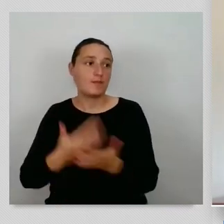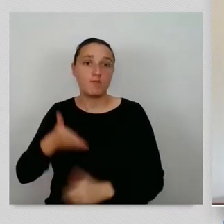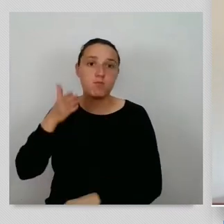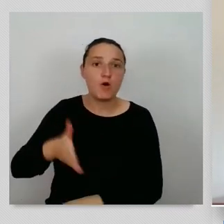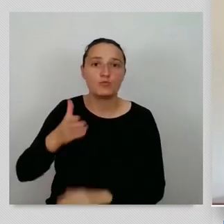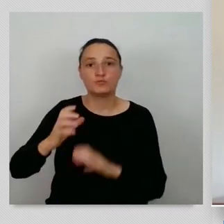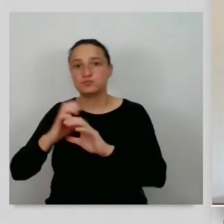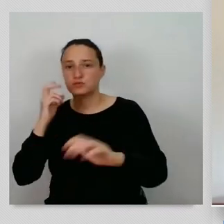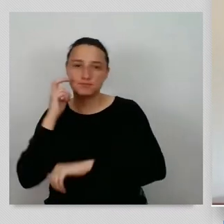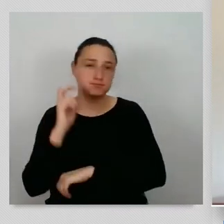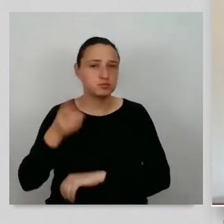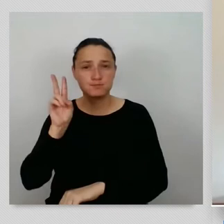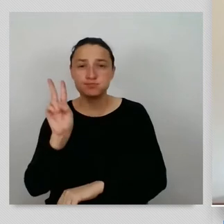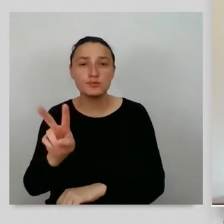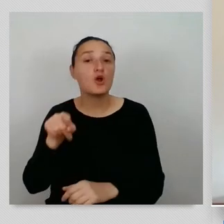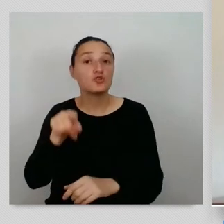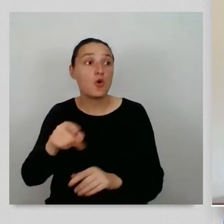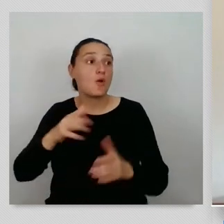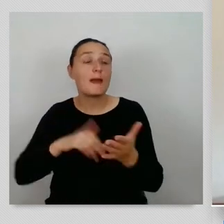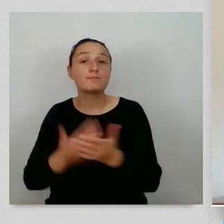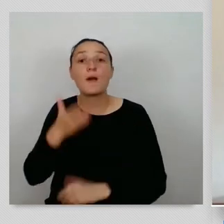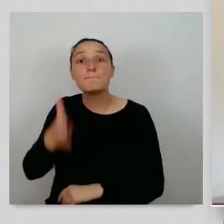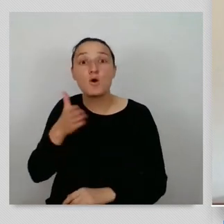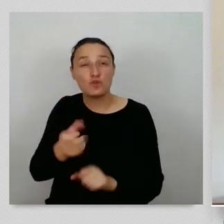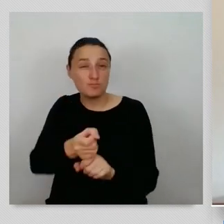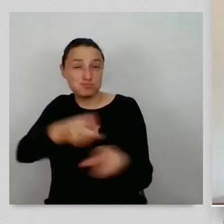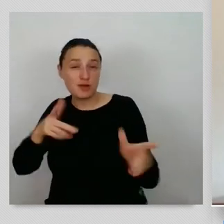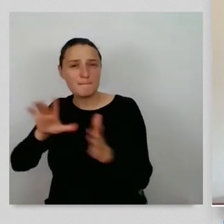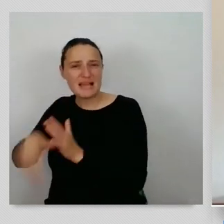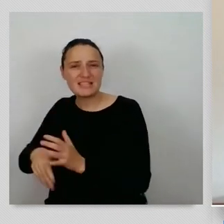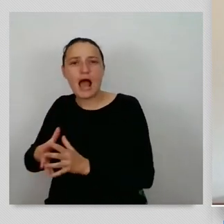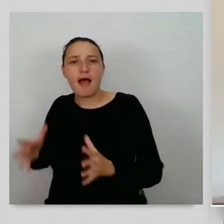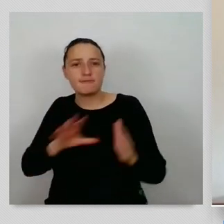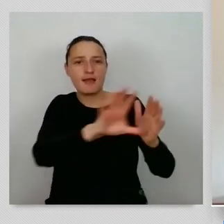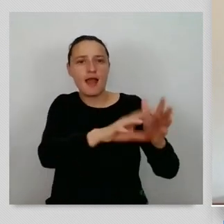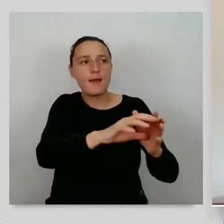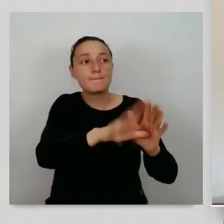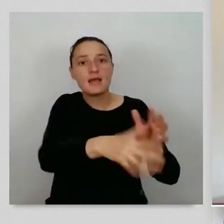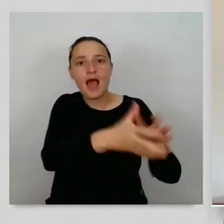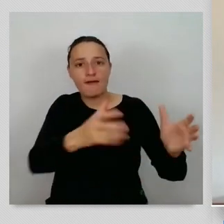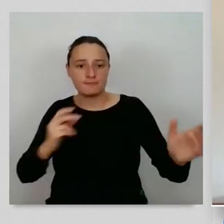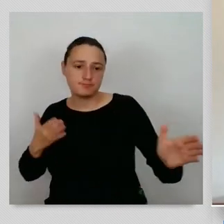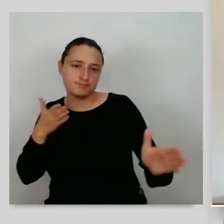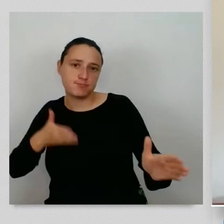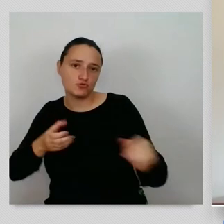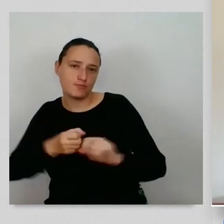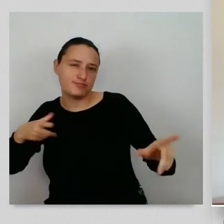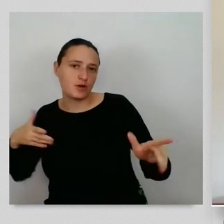zarówno tej szybkiej kolei między dużymi miastami, jak i rozwój tej regionalnej kolei i